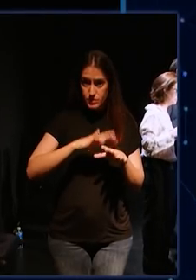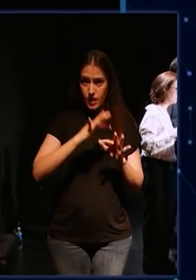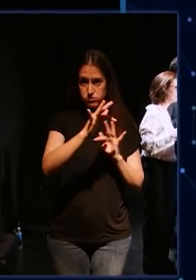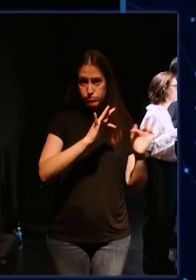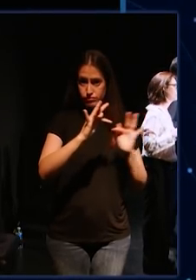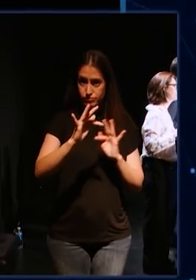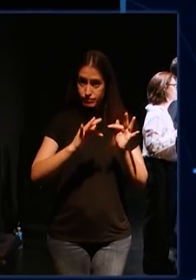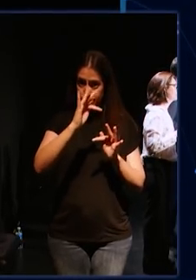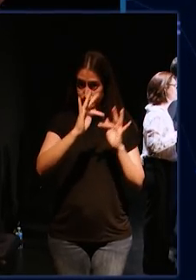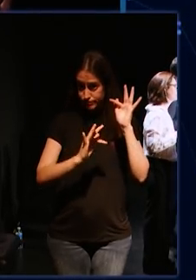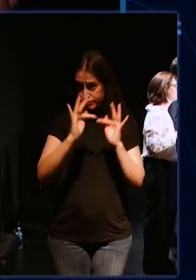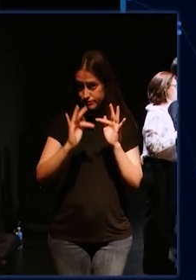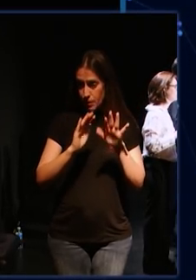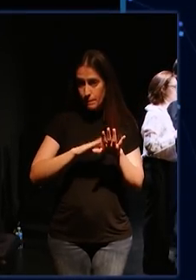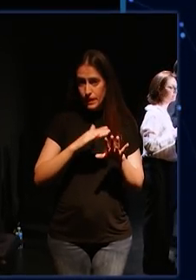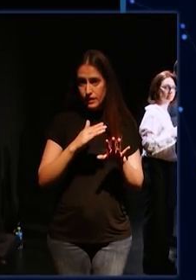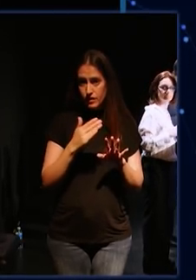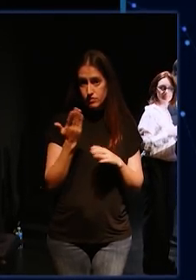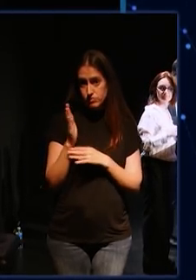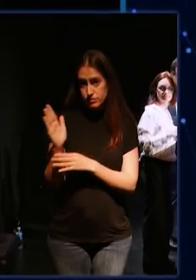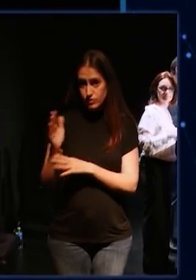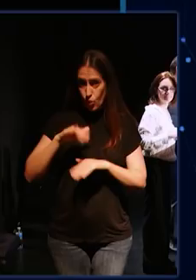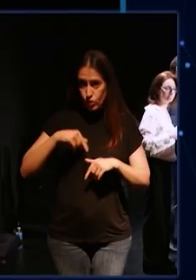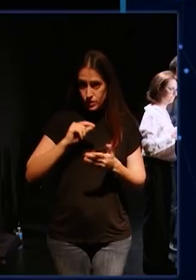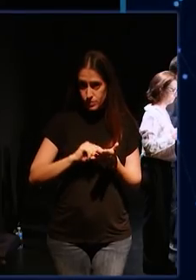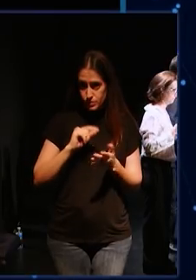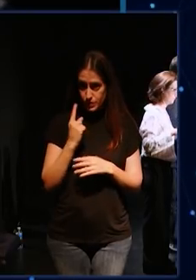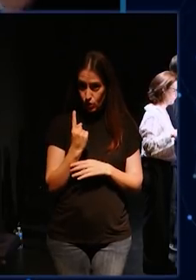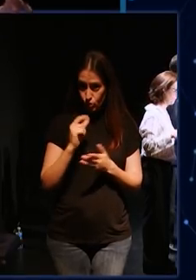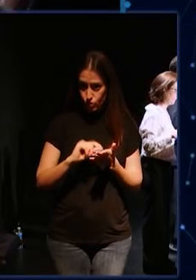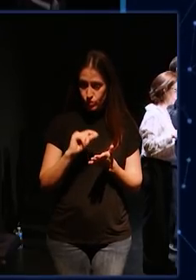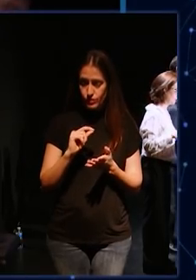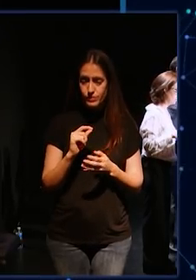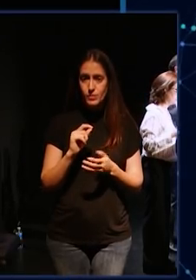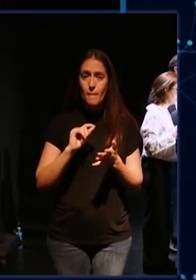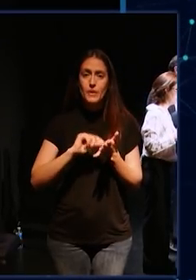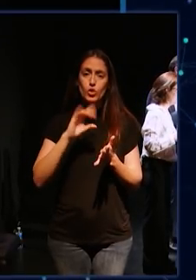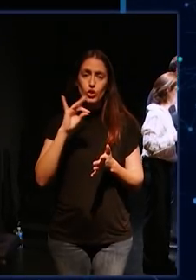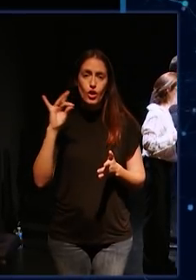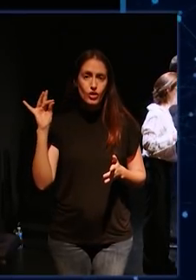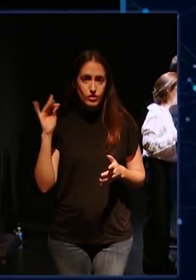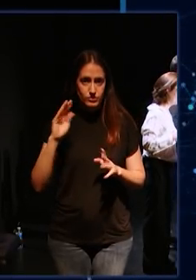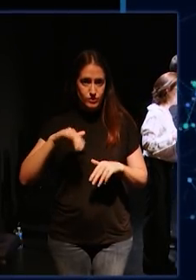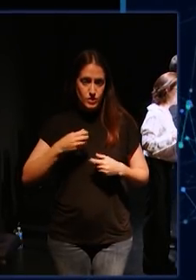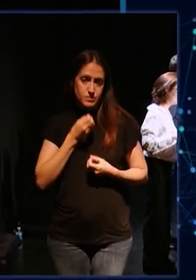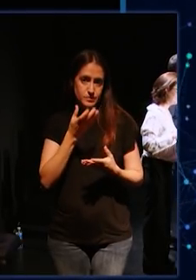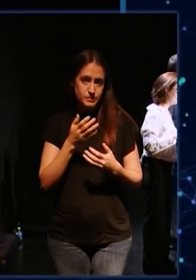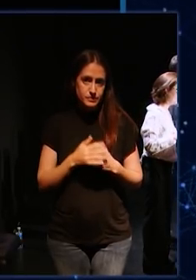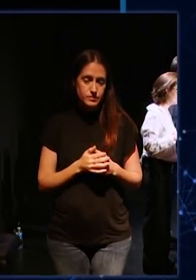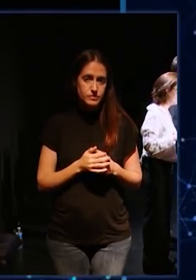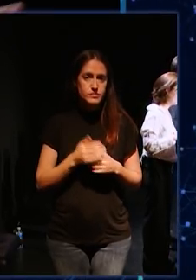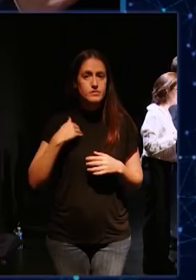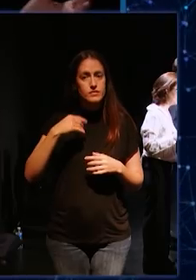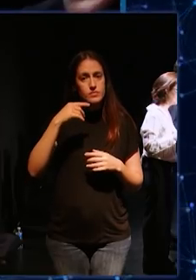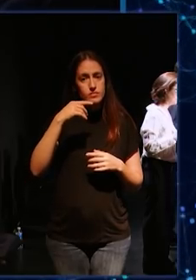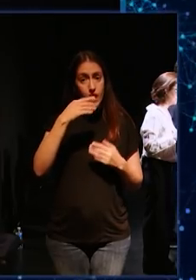d'intervenció d'aquest últim Parlament, d'aquest minut d'or, com se'l coneix, no? I recordarem els